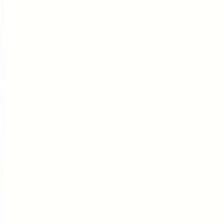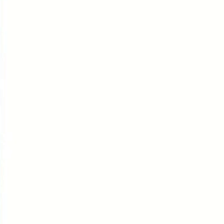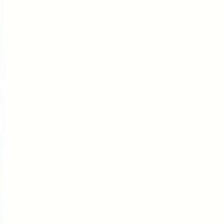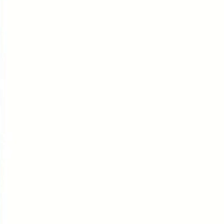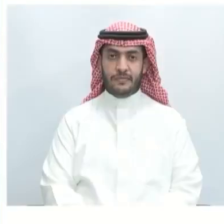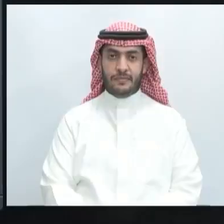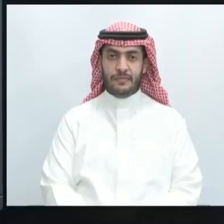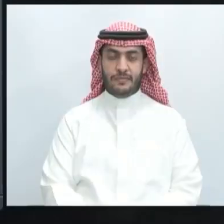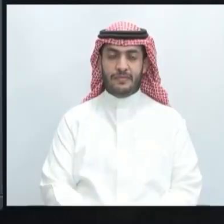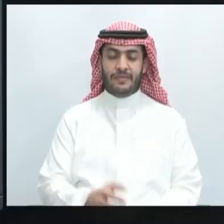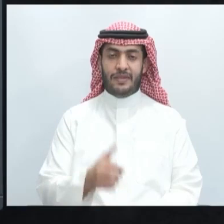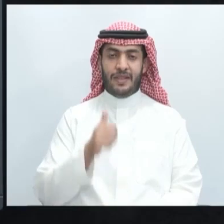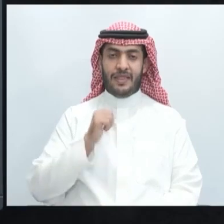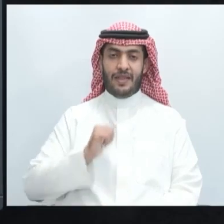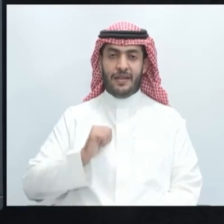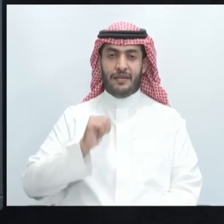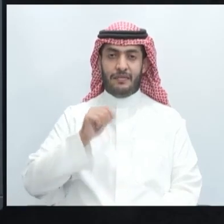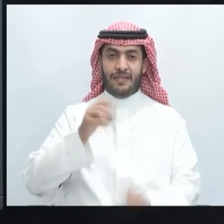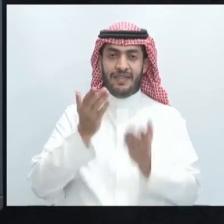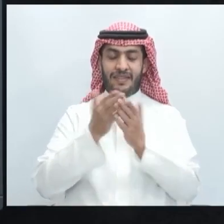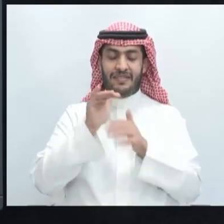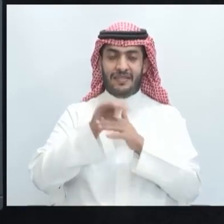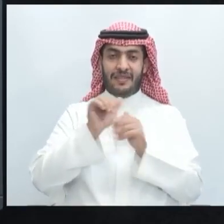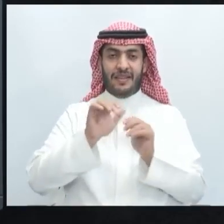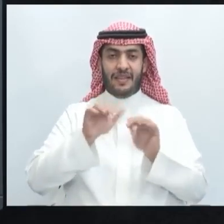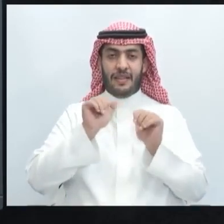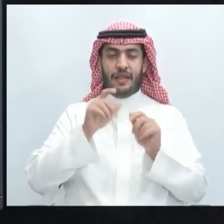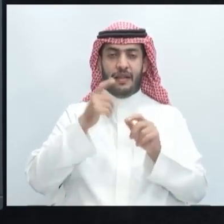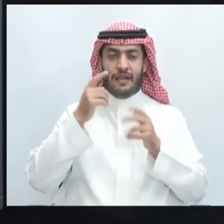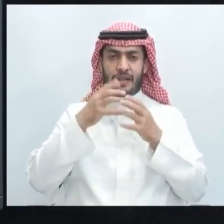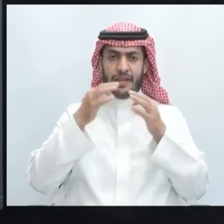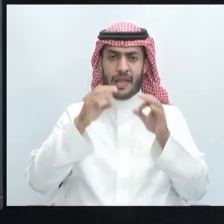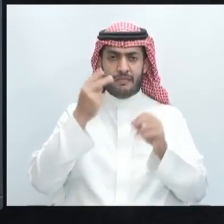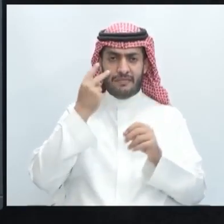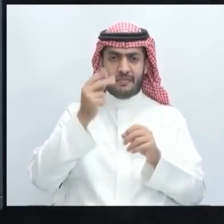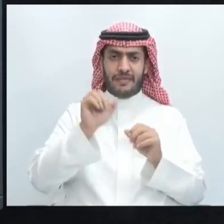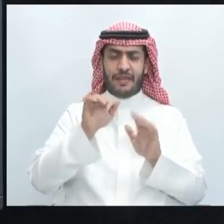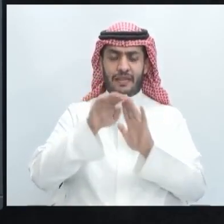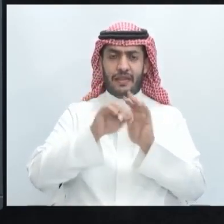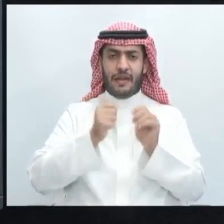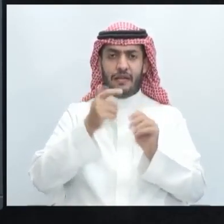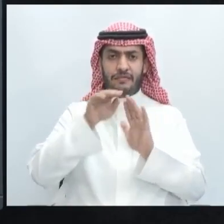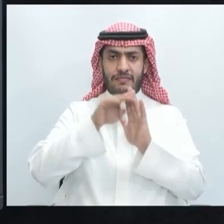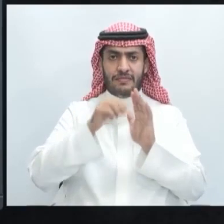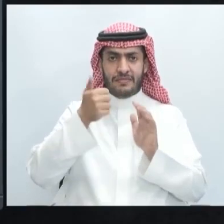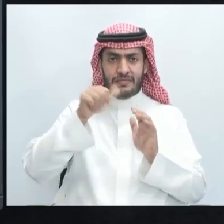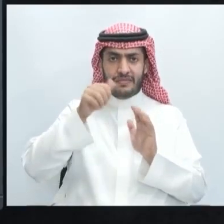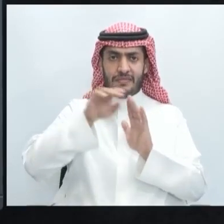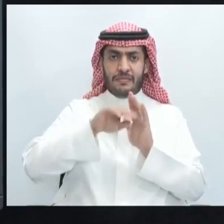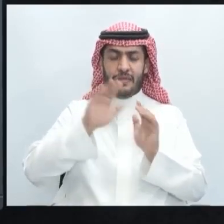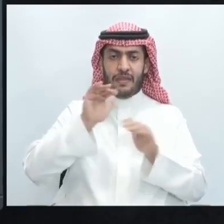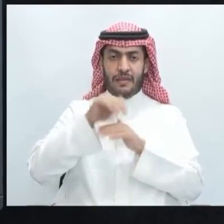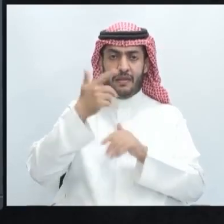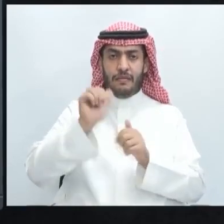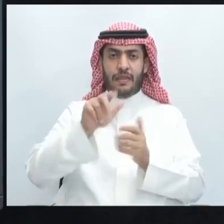سبق اذا اعزائي الطلاب في هذا الدرس قمنا بالتعرف بشكل نظري على اداه اداره السيناريو باذن الله في الدرس القادم